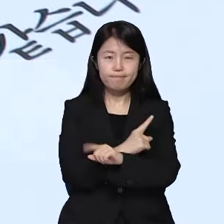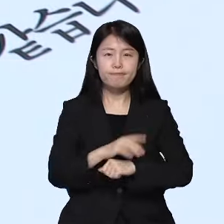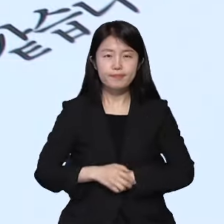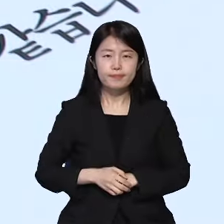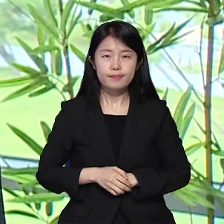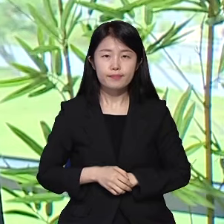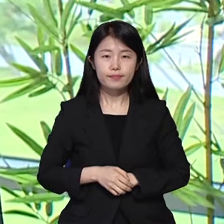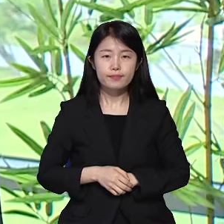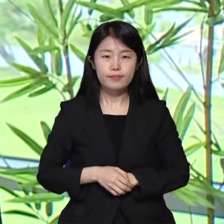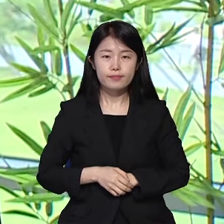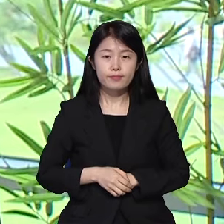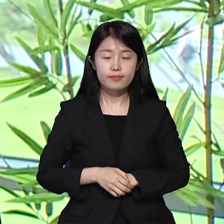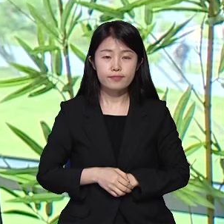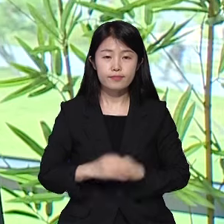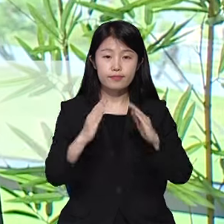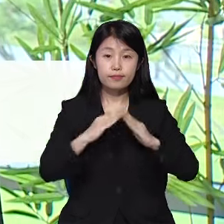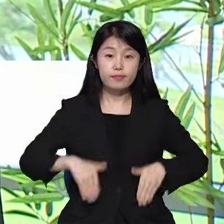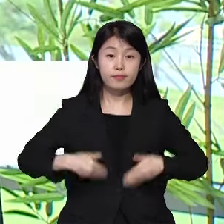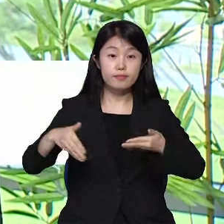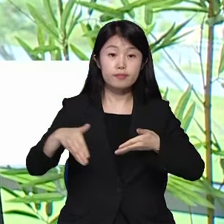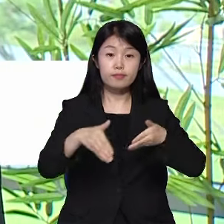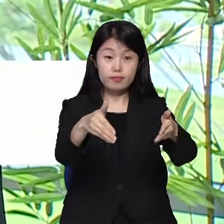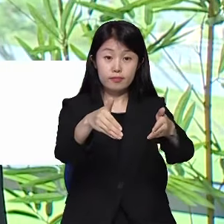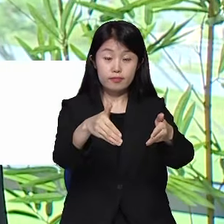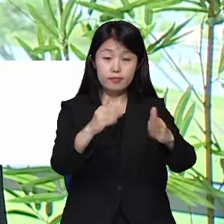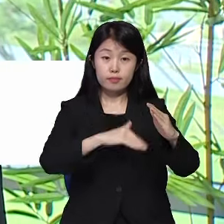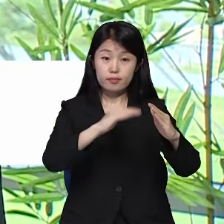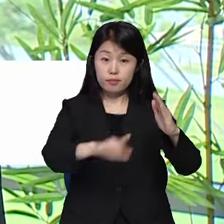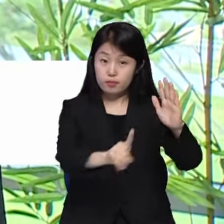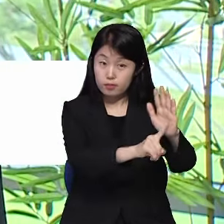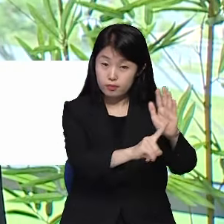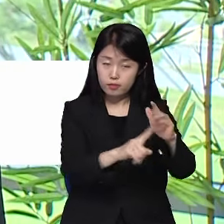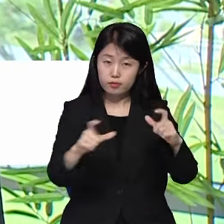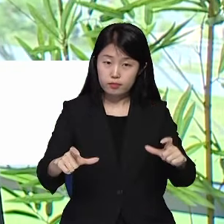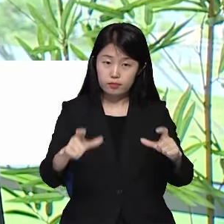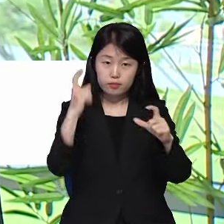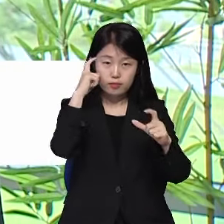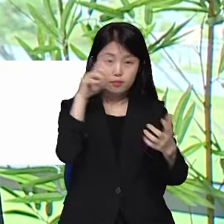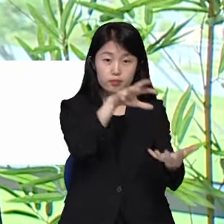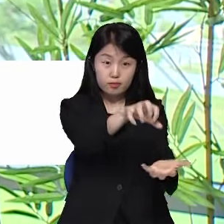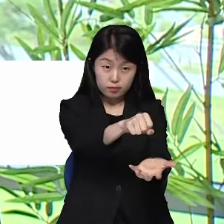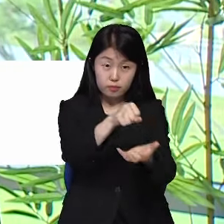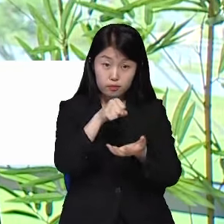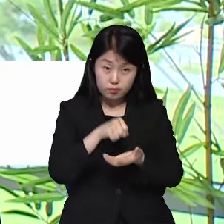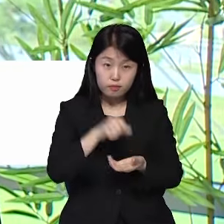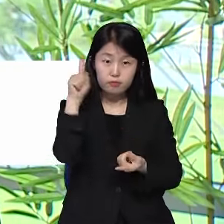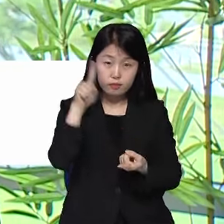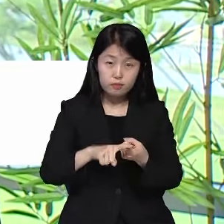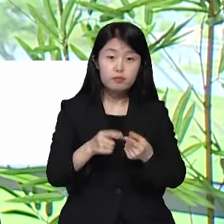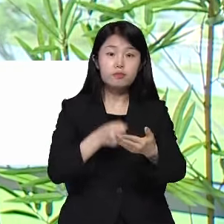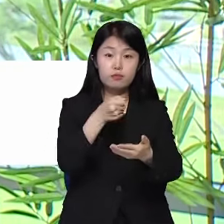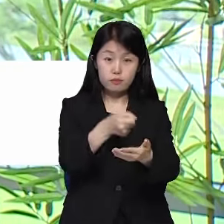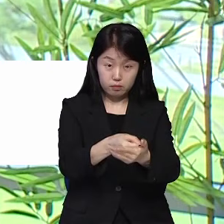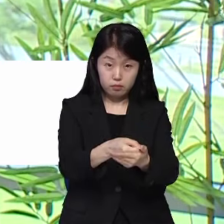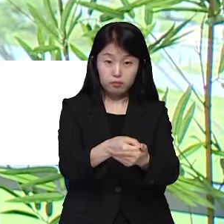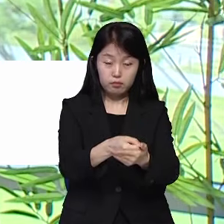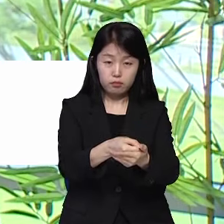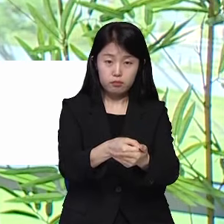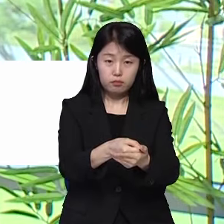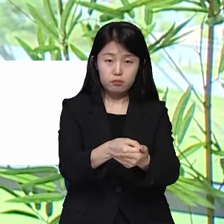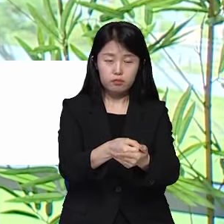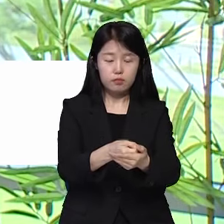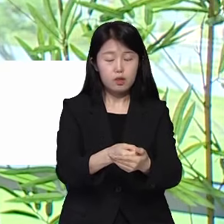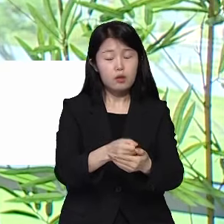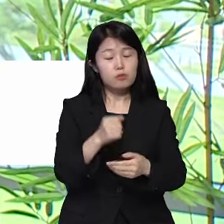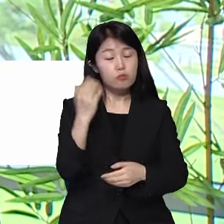설명했습니다 남도의 공모 또는 지역의 여론을 수렴해 오면 그거에 따라서 결정하겠다고 계속 최근까지